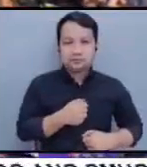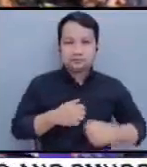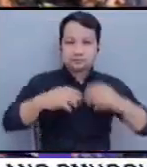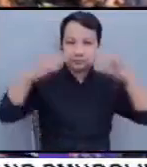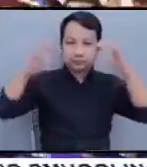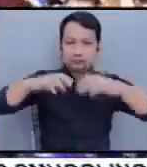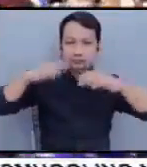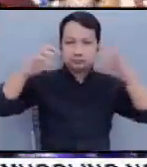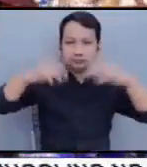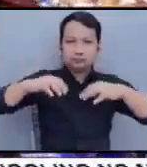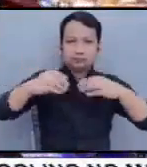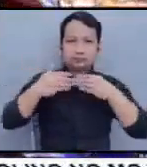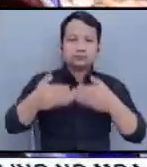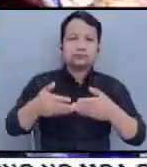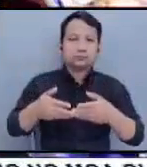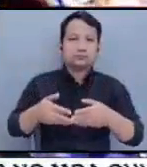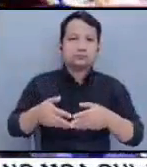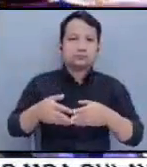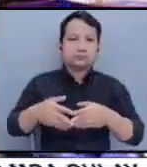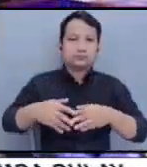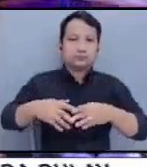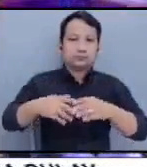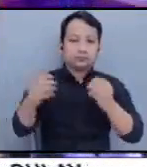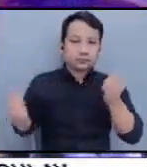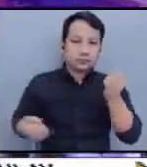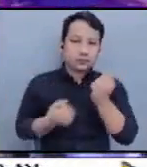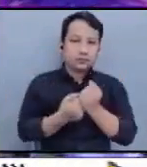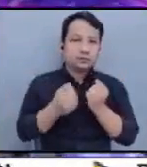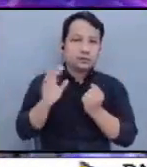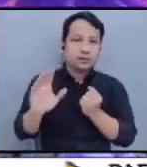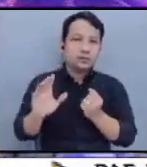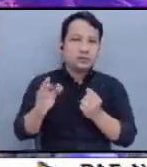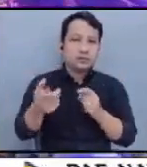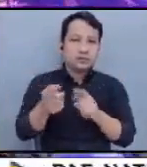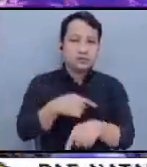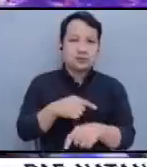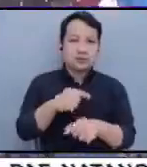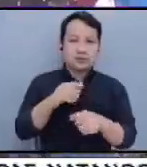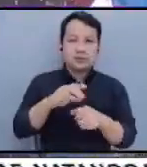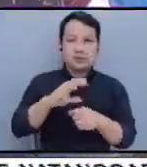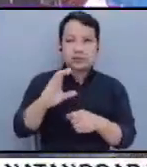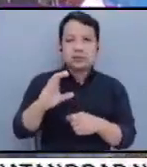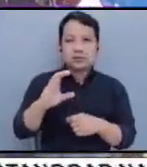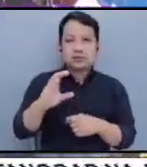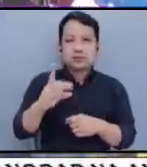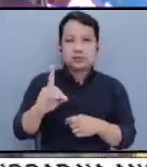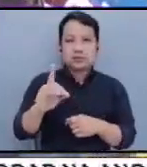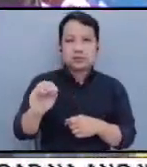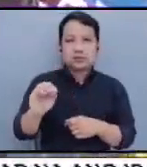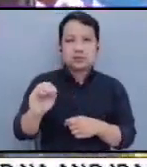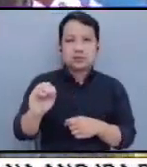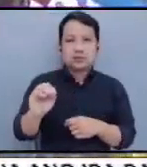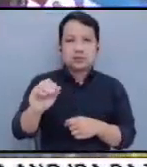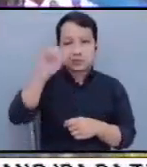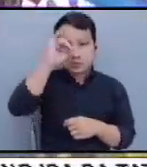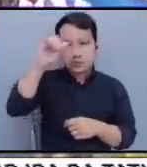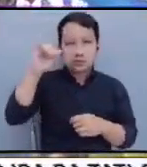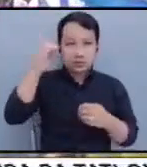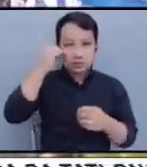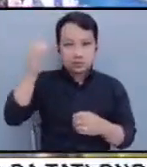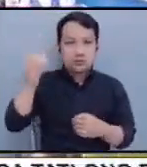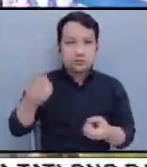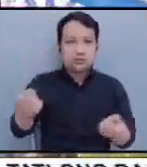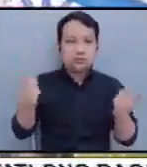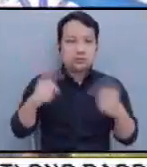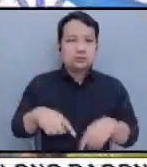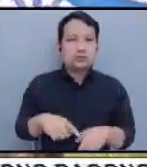rin nagpapigil ang pagbuhos ng suporta ng mga taga Cagayan de Oro City sa Iskoong tandem. Sa ginawang grand